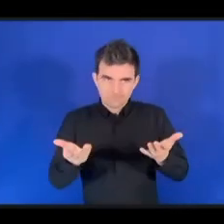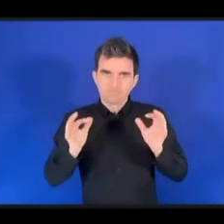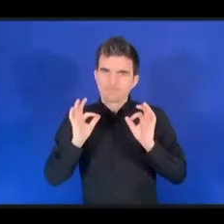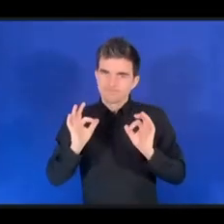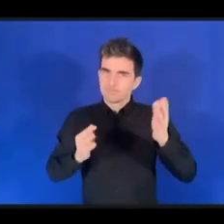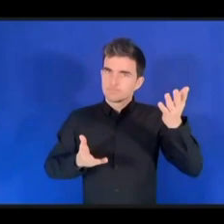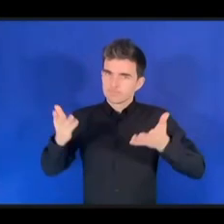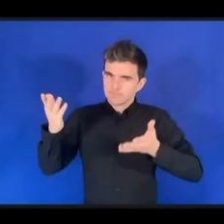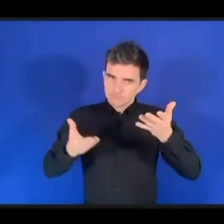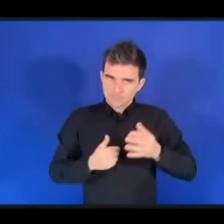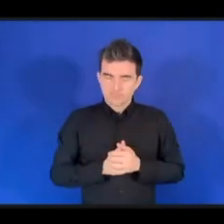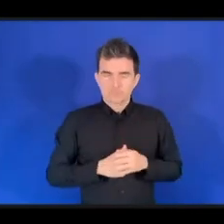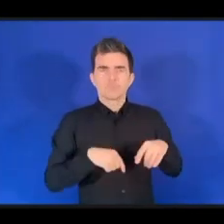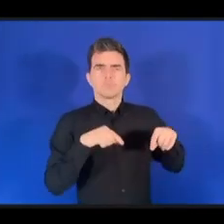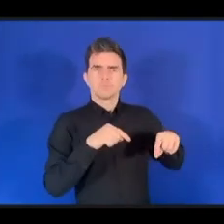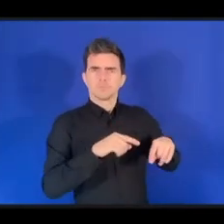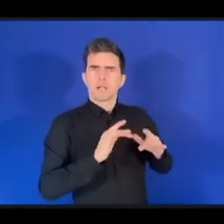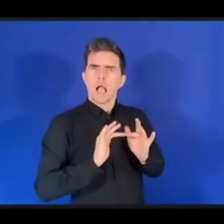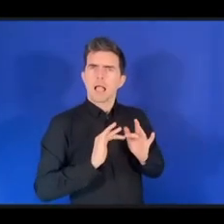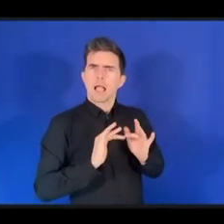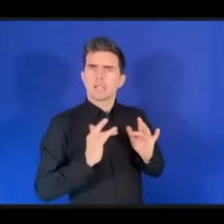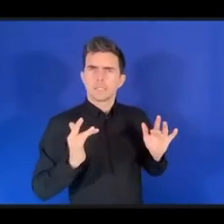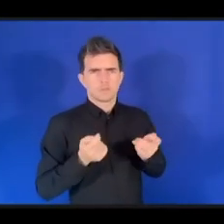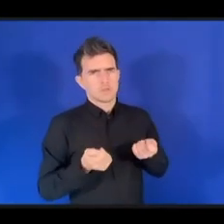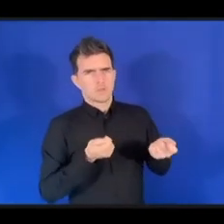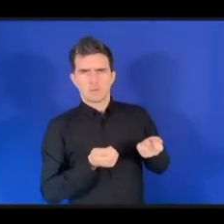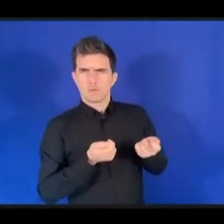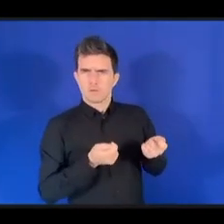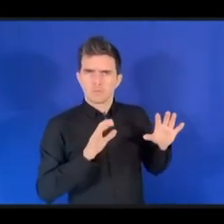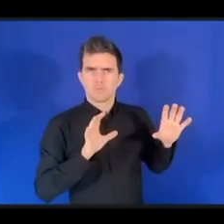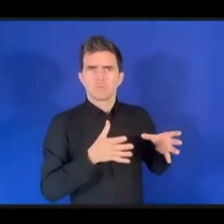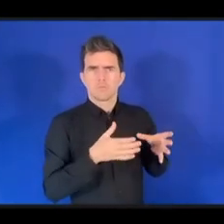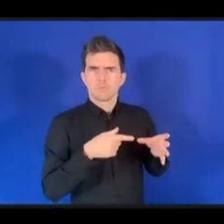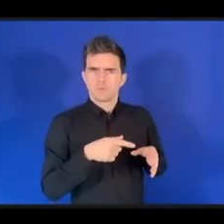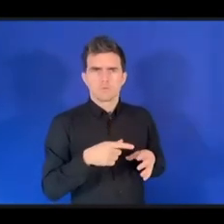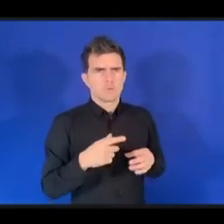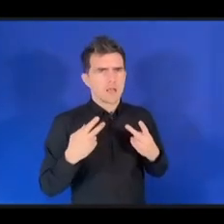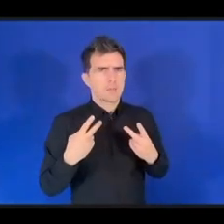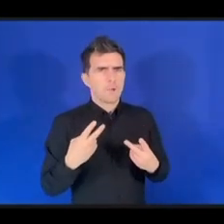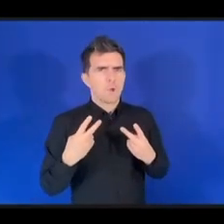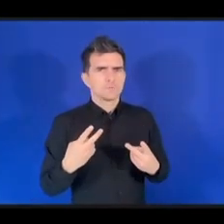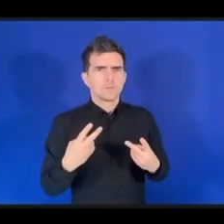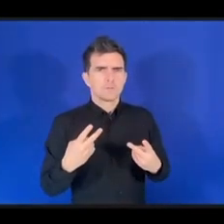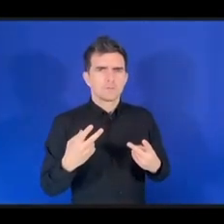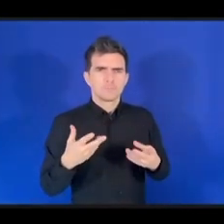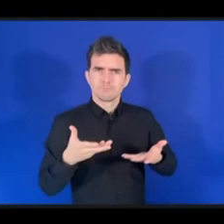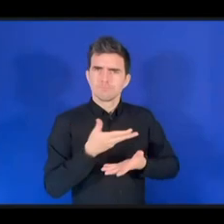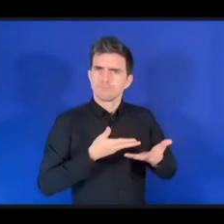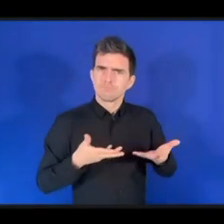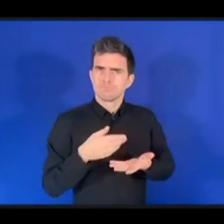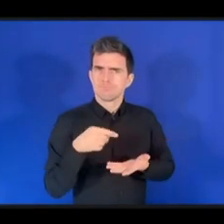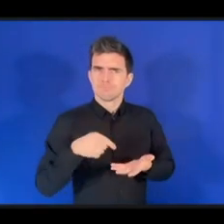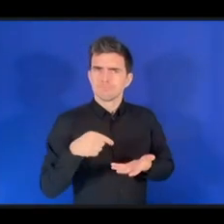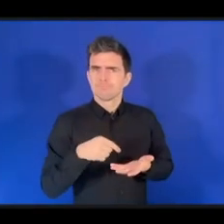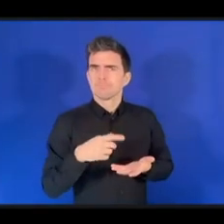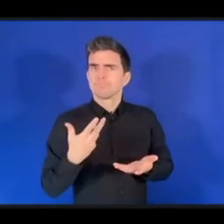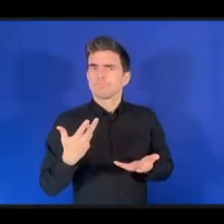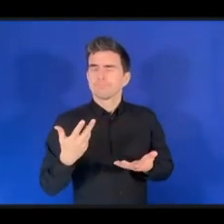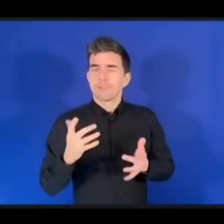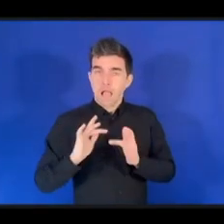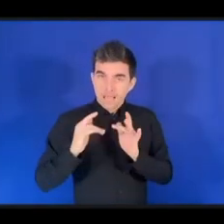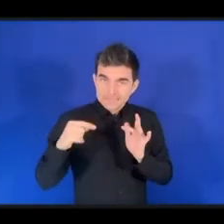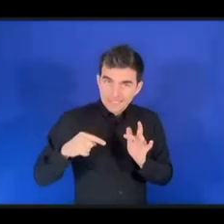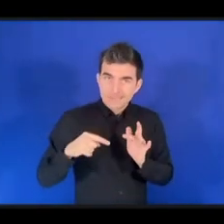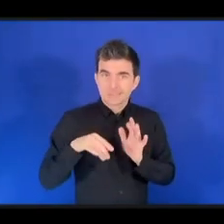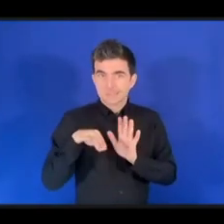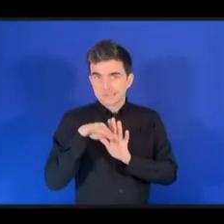est un événement de premier plan pour la politique de l'Internet et je suis ravi que nous ayons